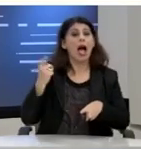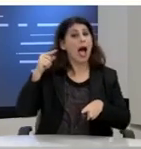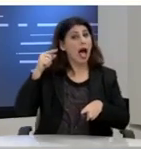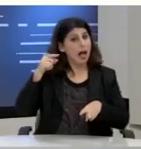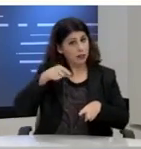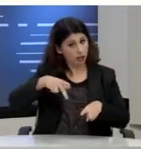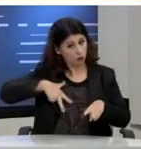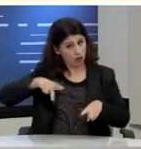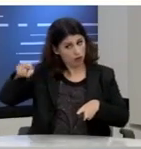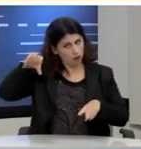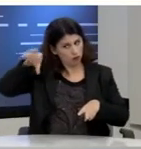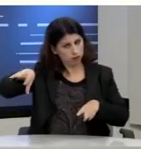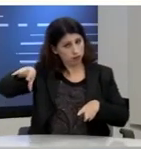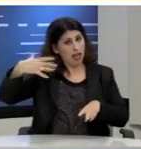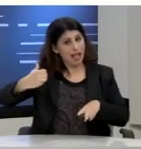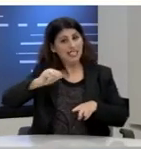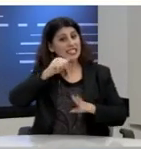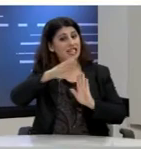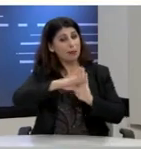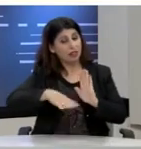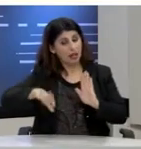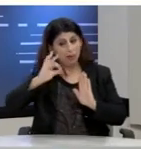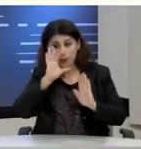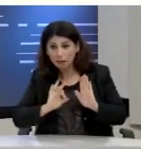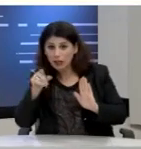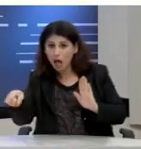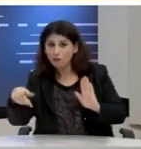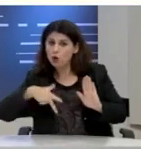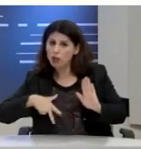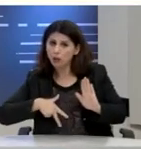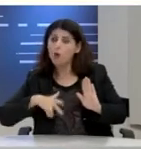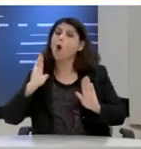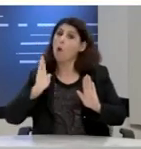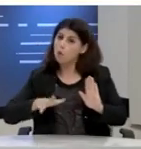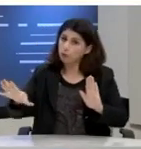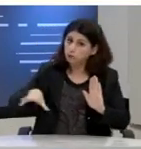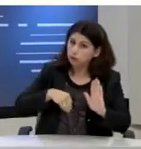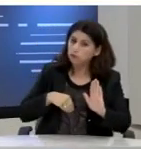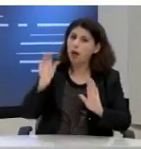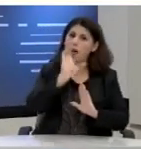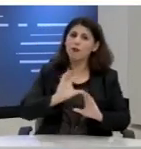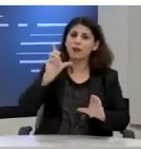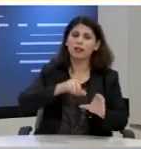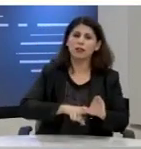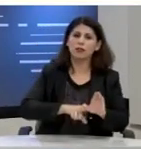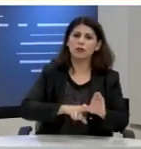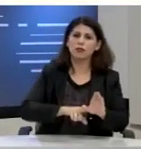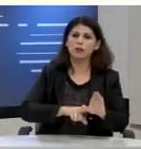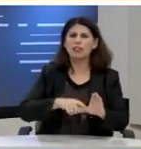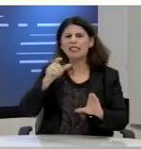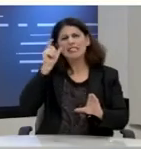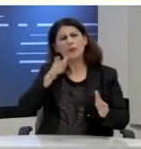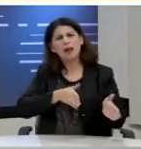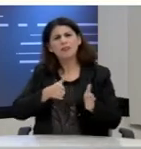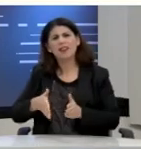η χώρα έχει συνταγματικές αρχές, είναι πραγματικό κράτος και μπορεί να γίνει αποδεκτή στην Ευρωπαϊκή Ένωση. Τι έκανε ο κύριος